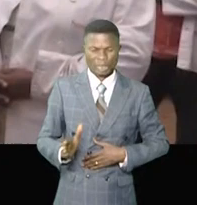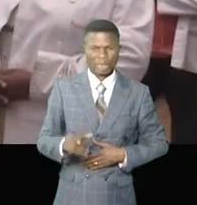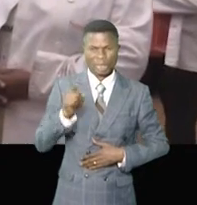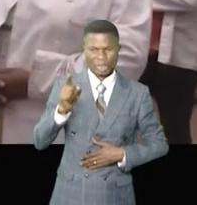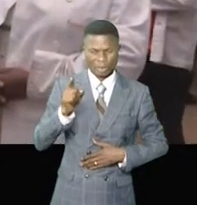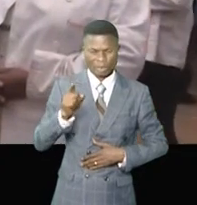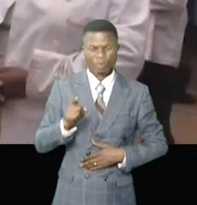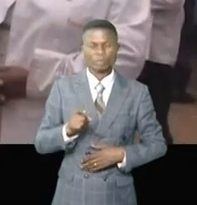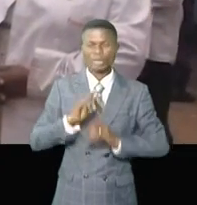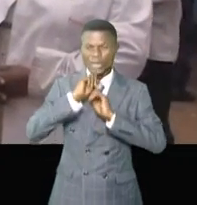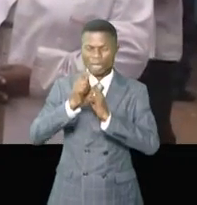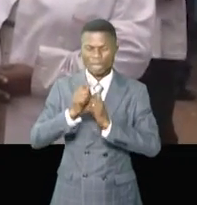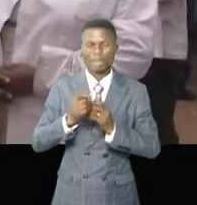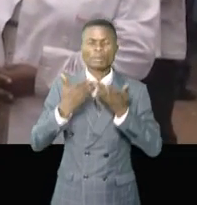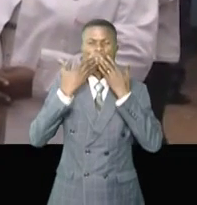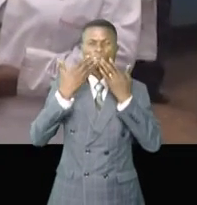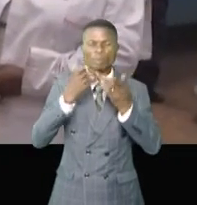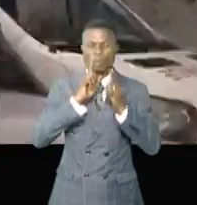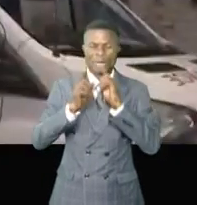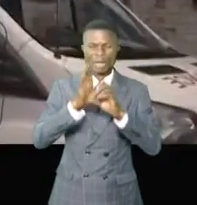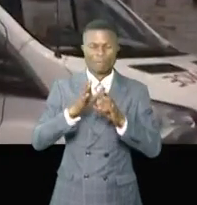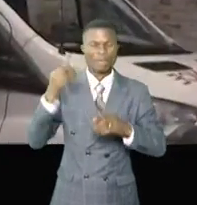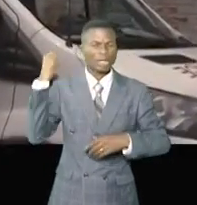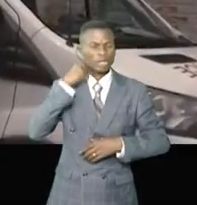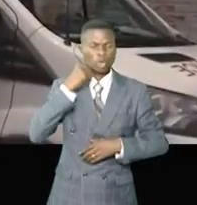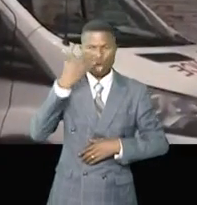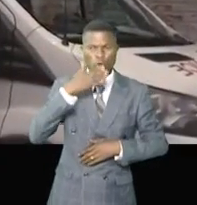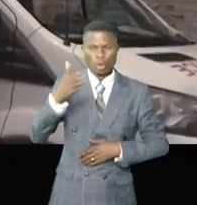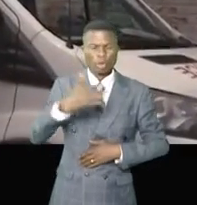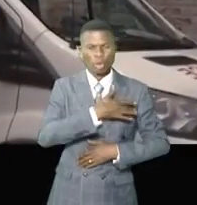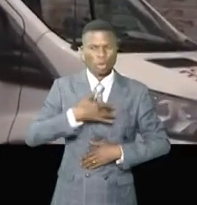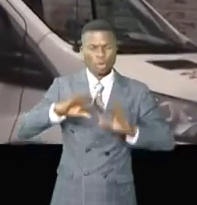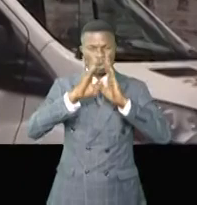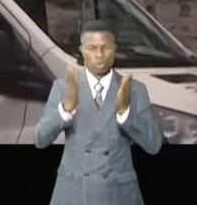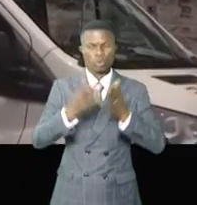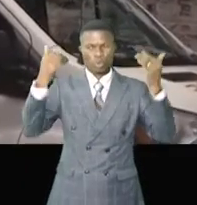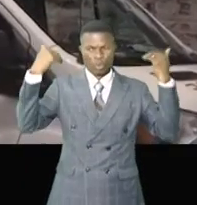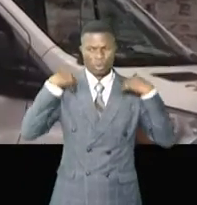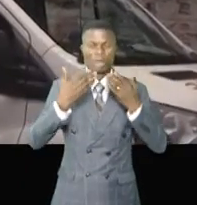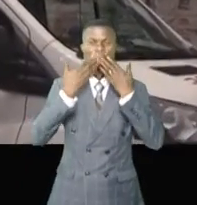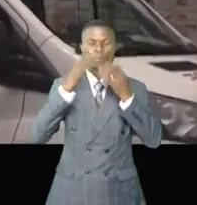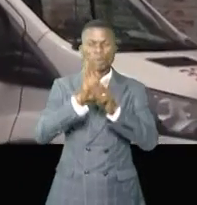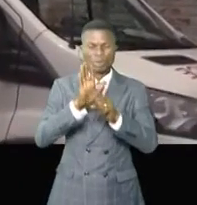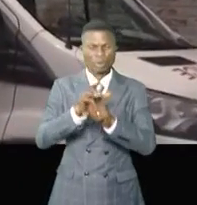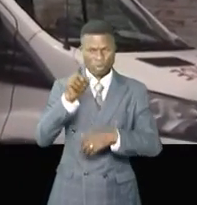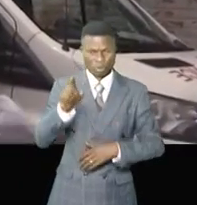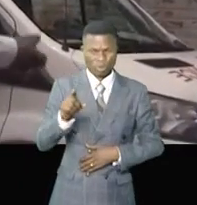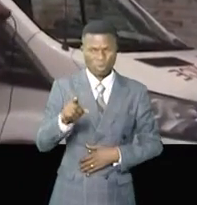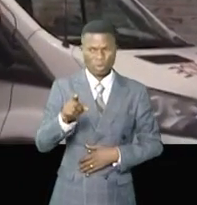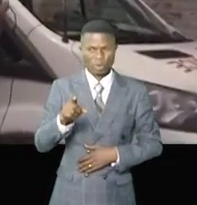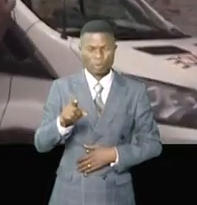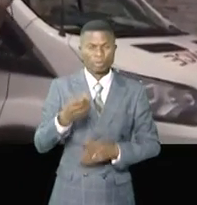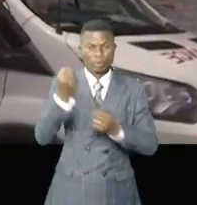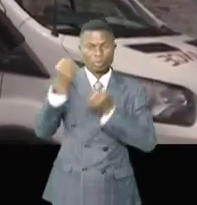gouverneur bienfaiteur, a dit le médecin de cet hôpital. Au nom de toute ma hiérarchie, je vous remercie davantage.